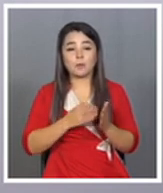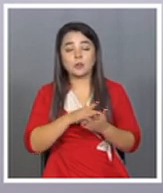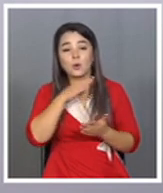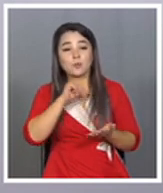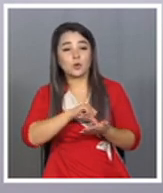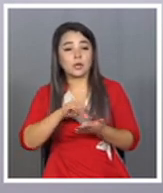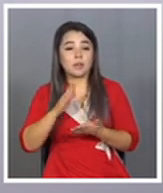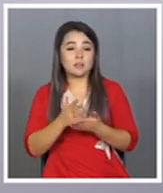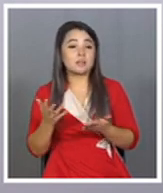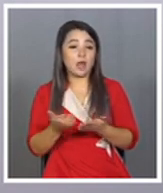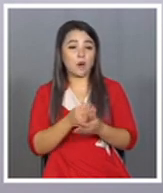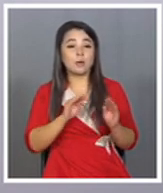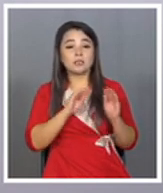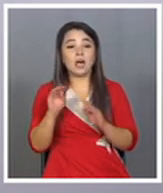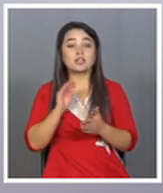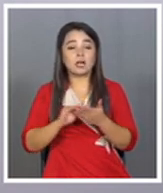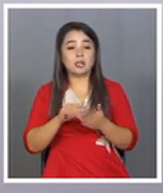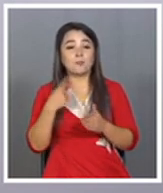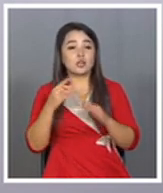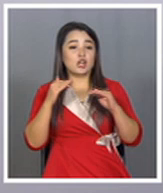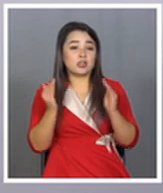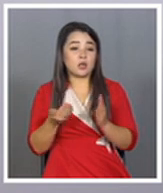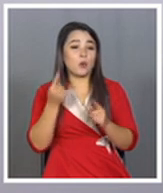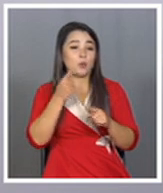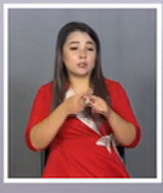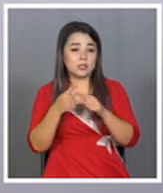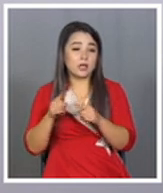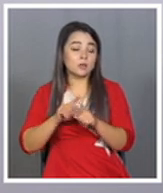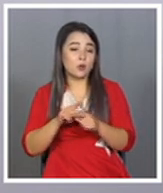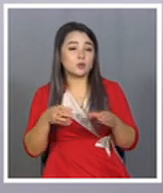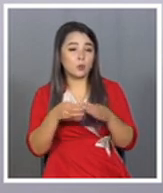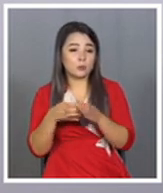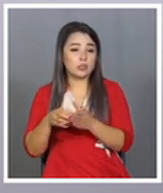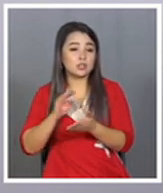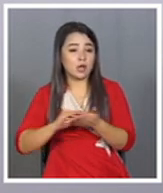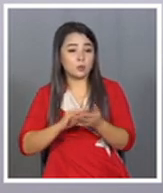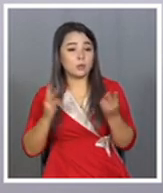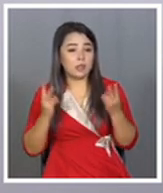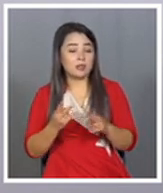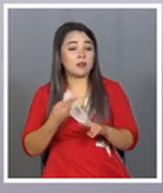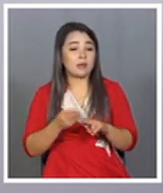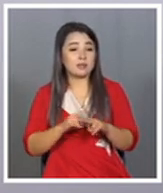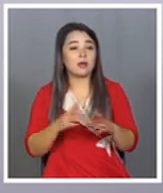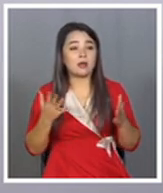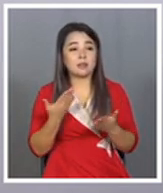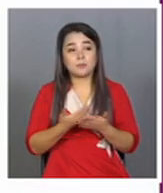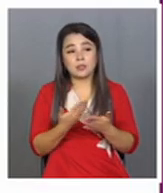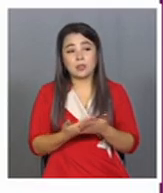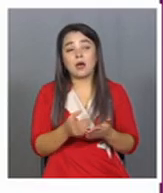мүшелерді тауып, оларды бір жақшаға қосылғыштар ретінде топтастырып жазуымыз керек. Олар қайсылар?